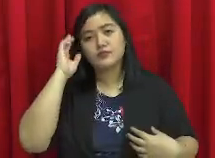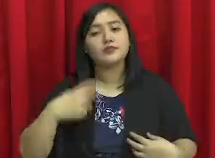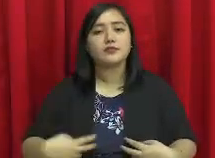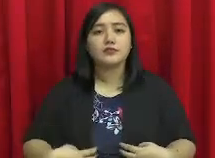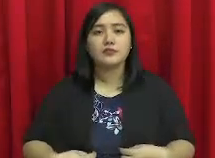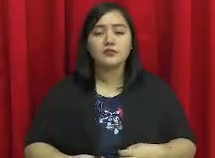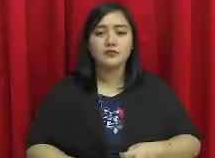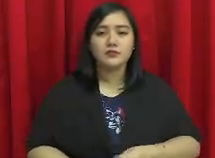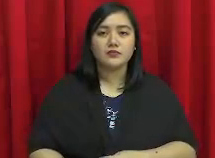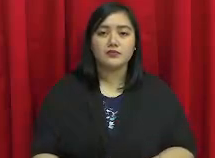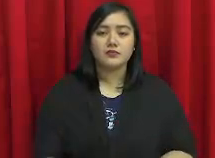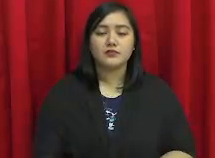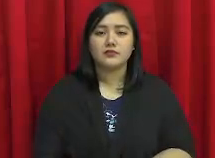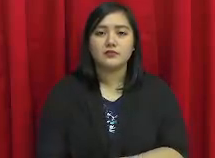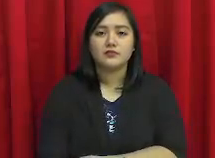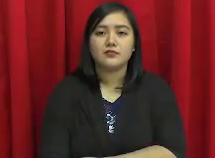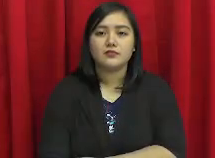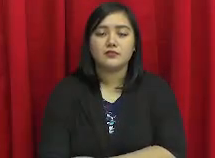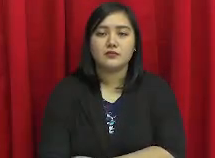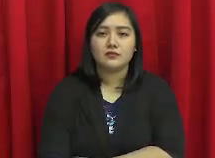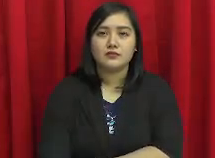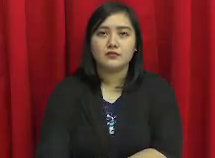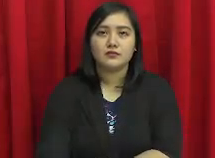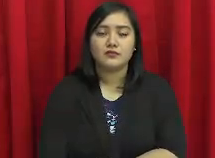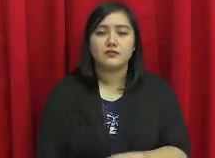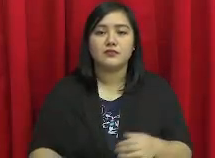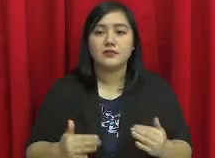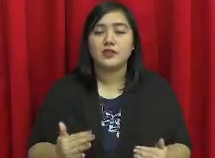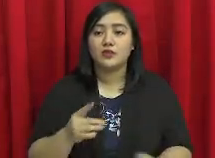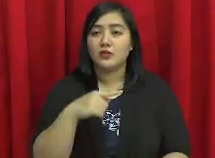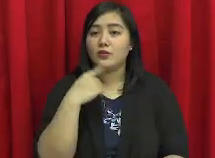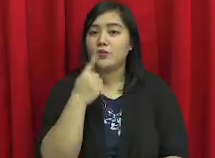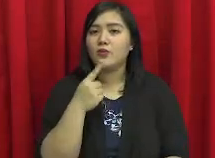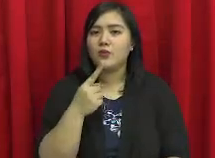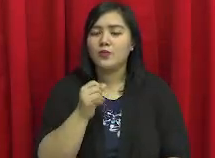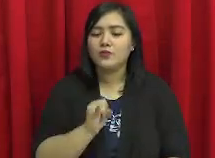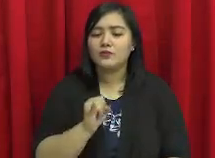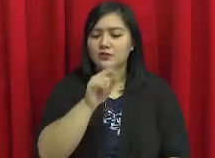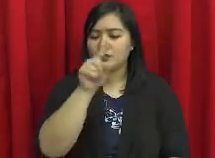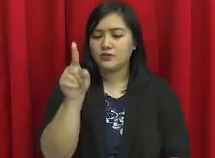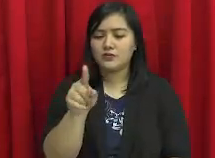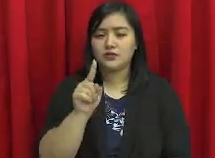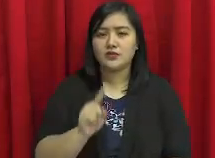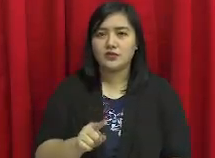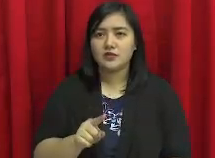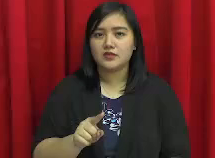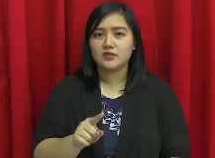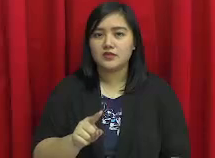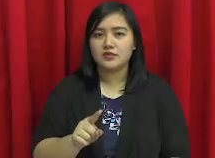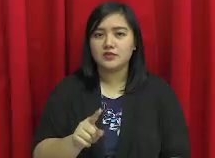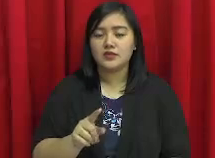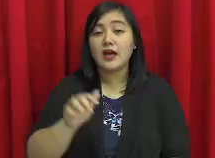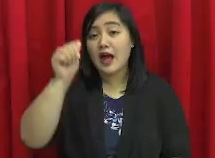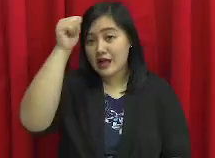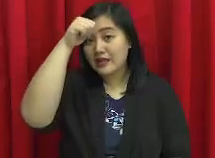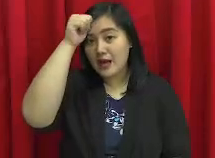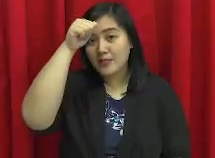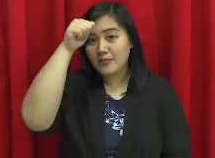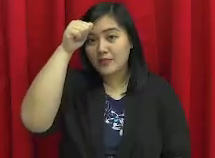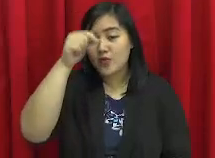tinanong dito mga kapatid? Makikita po natin. Sino ang tinanong? Si Adan. Bakit si Adan? Because he is the